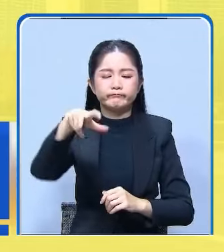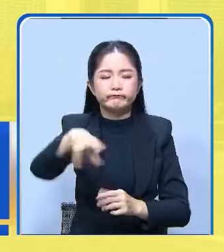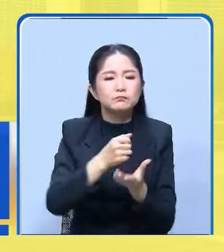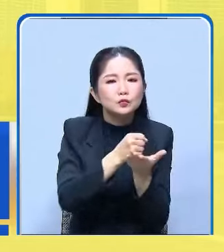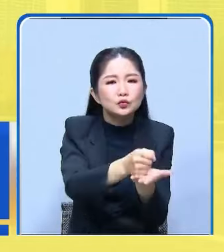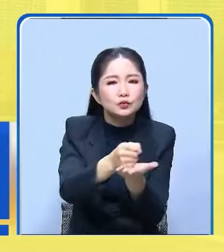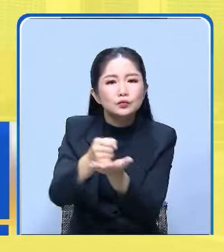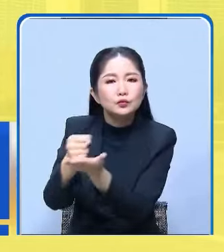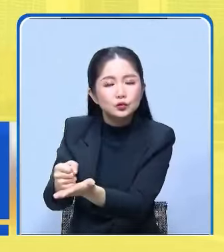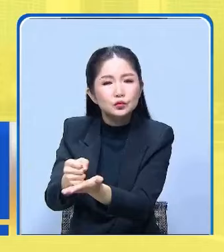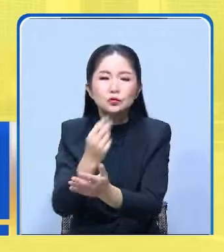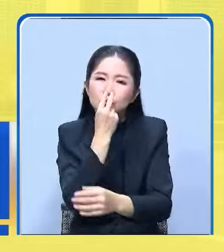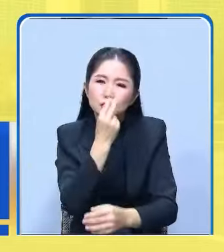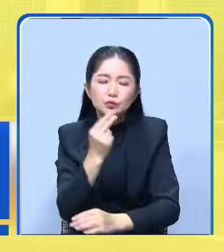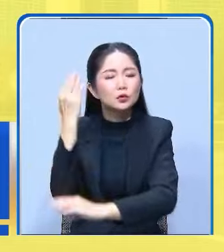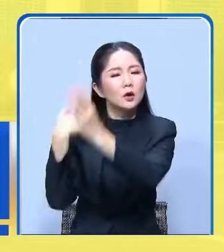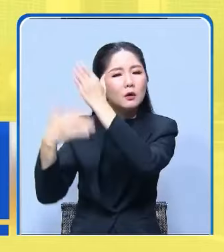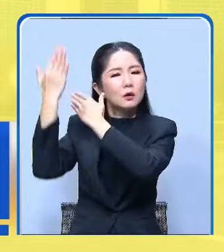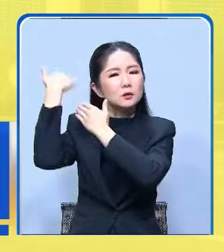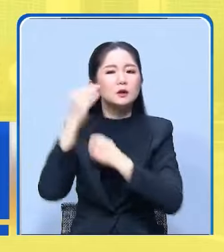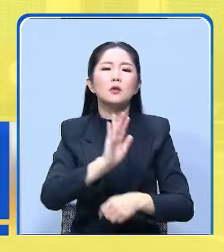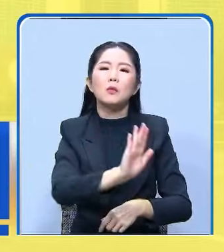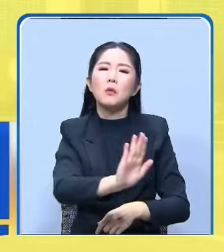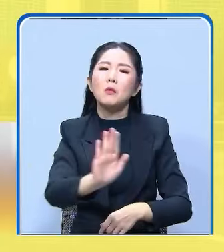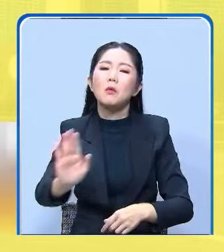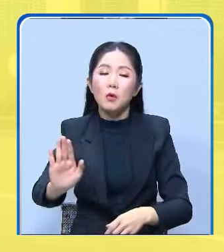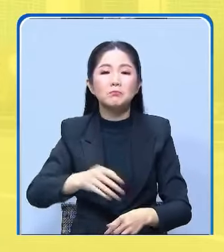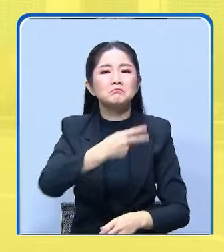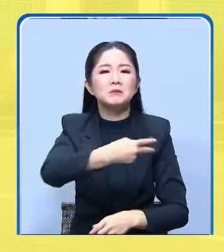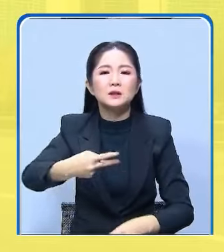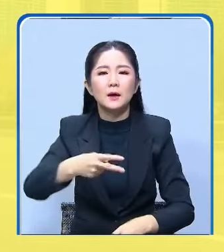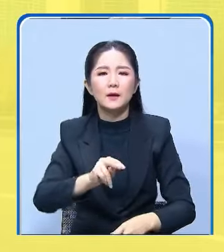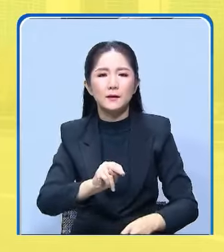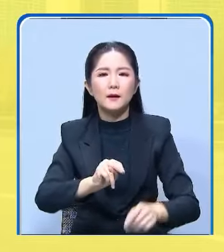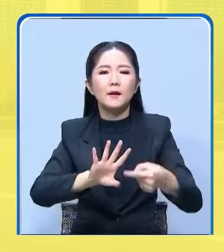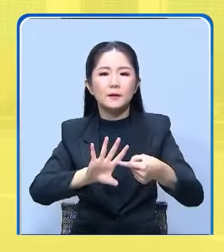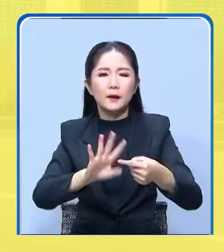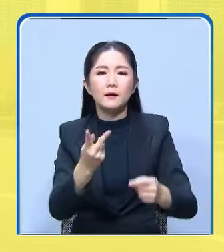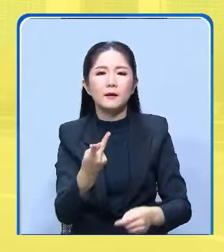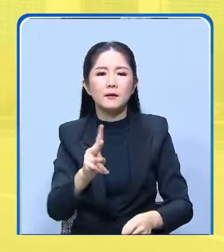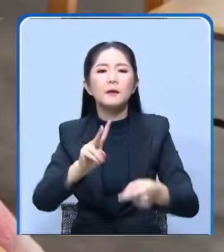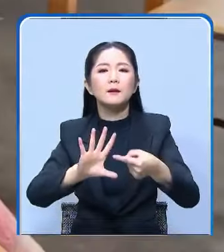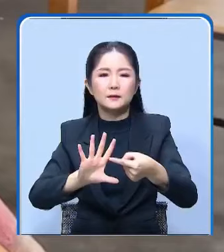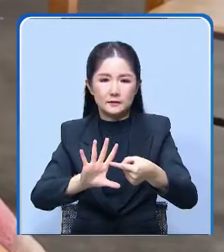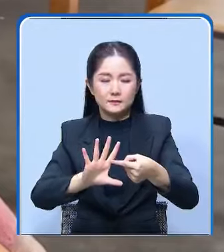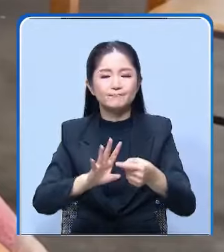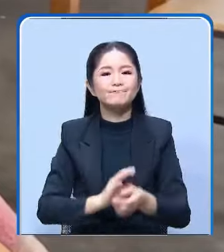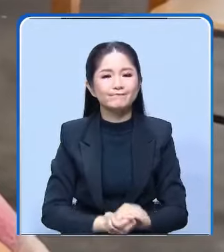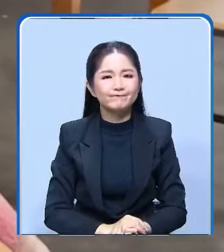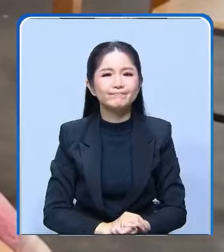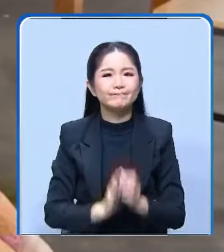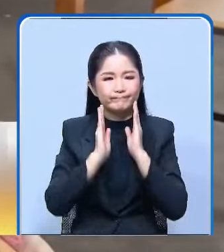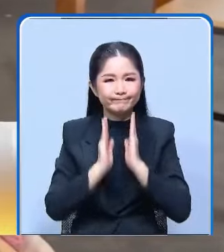เปิดบารมีดูอดีตชาติได้แล้วก็โชว์ภาษานาคาเนี่ยนะคะคราวนี้ผู้สื่อข่าวค่ะไปพบกับผู้หญิง